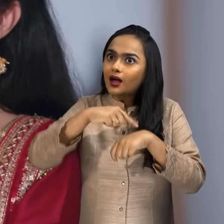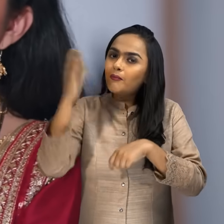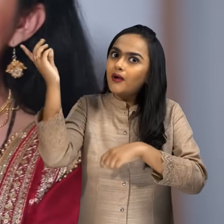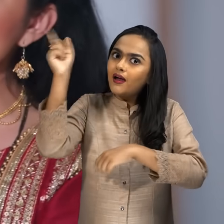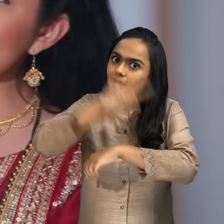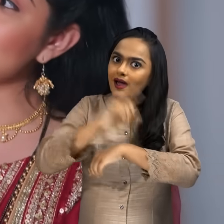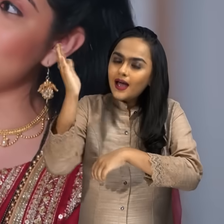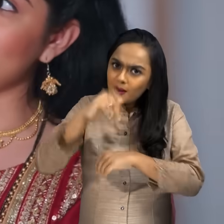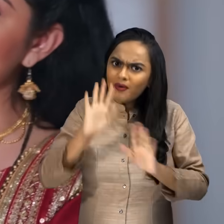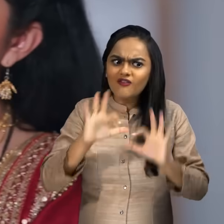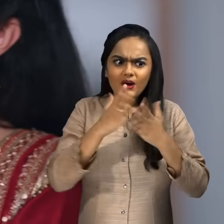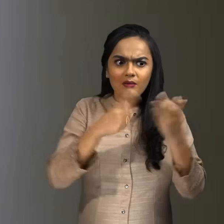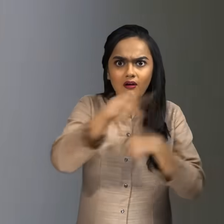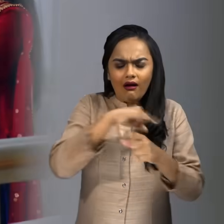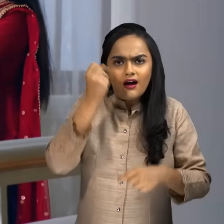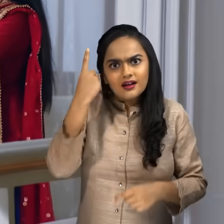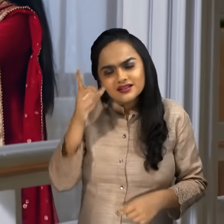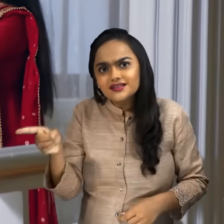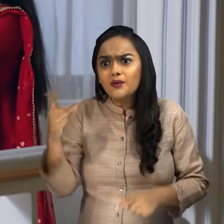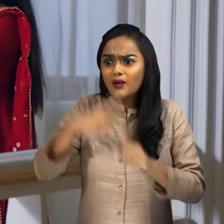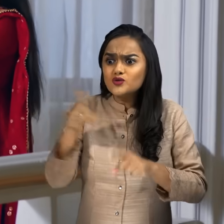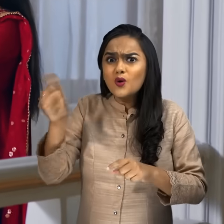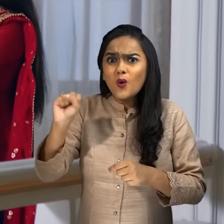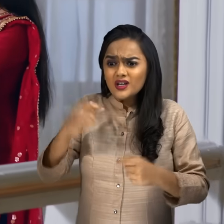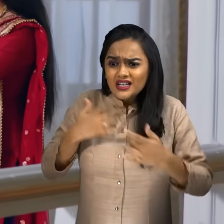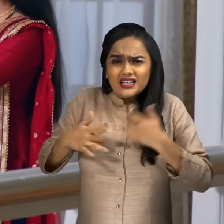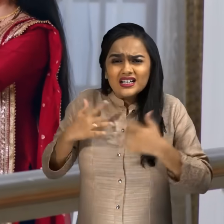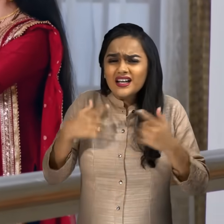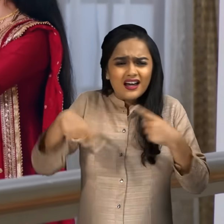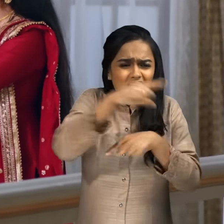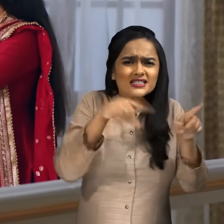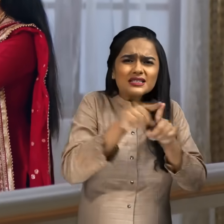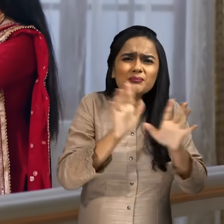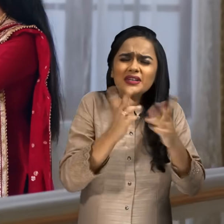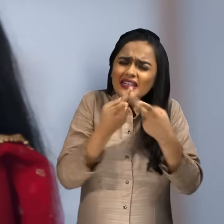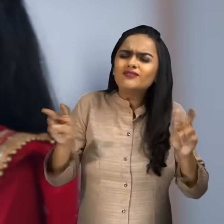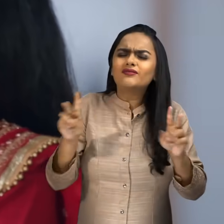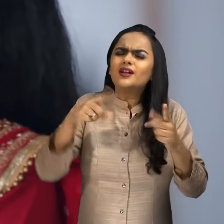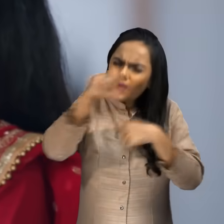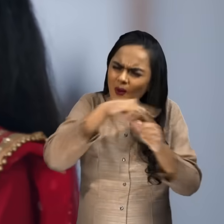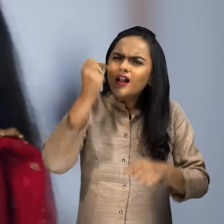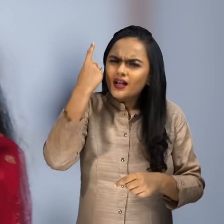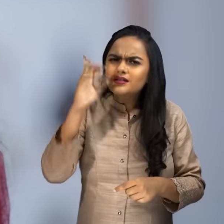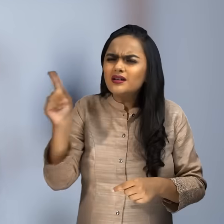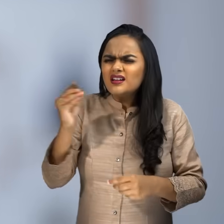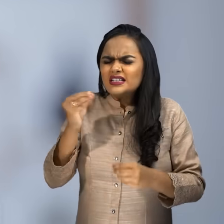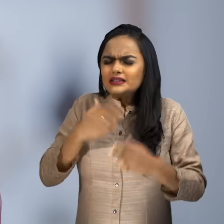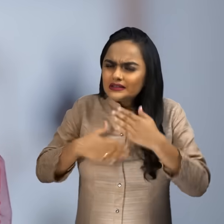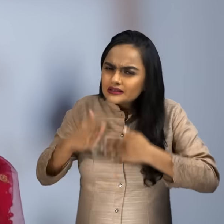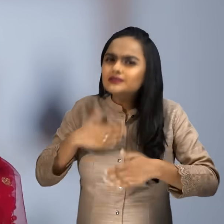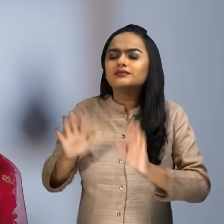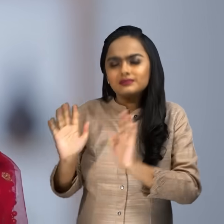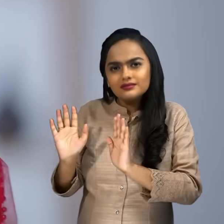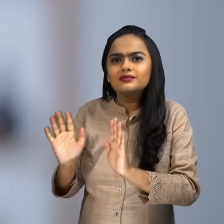घर वाले आपको जरूर समझेंगे और ये भी समझेंगे कि आपकी इच्छा बाकी से अलग है। बस थोड़ा सा